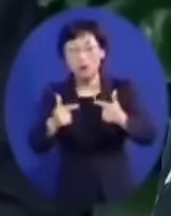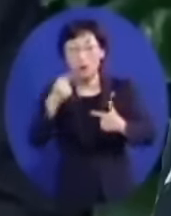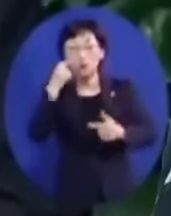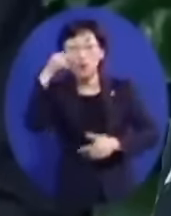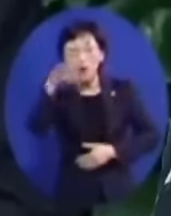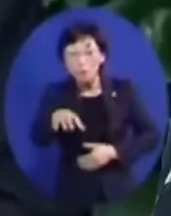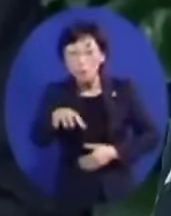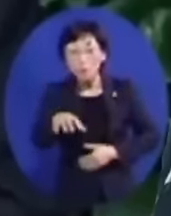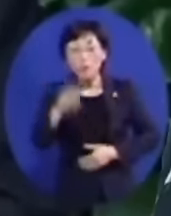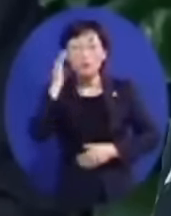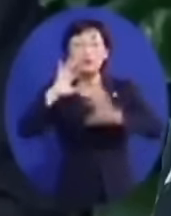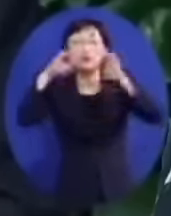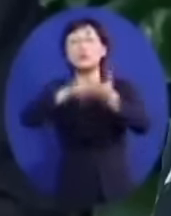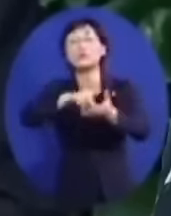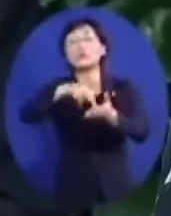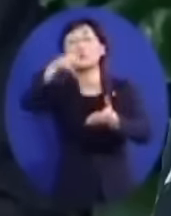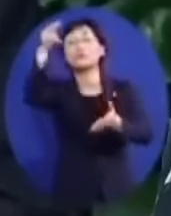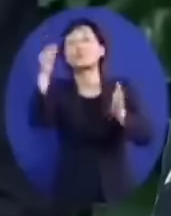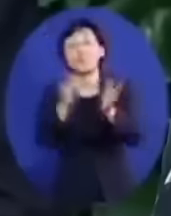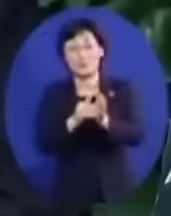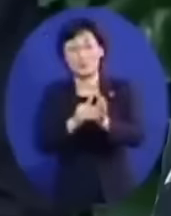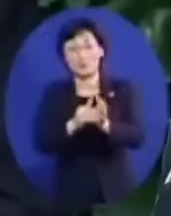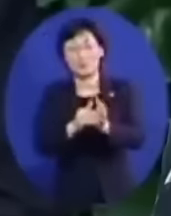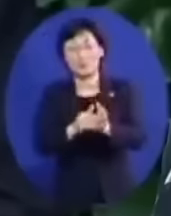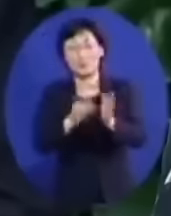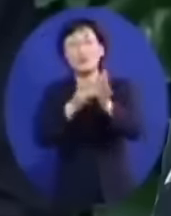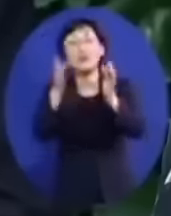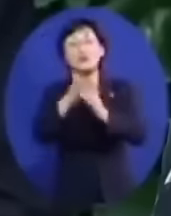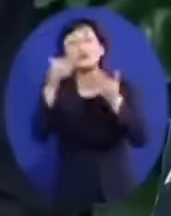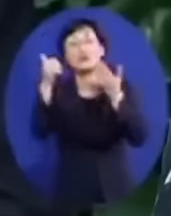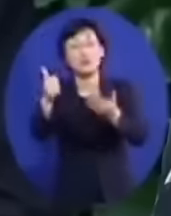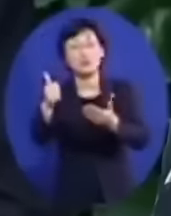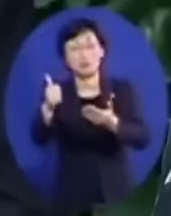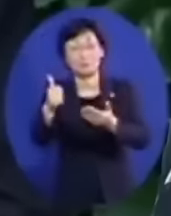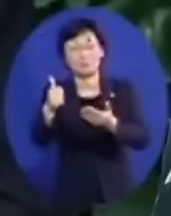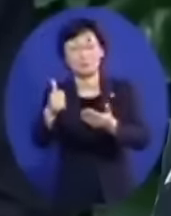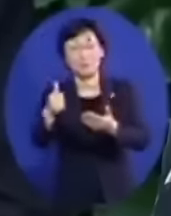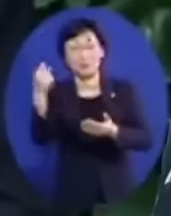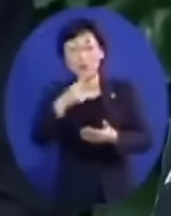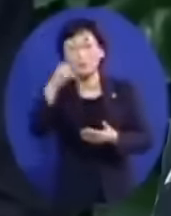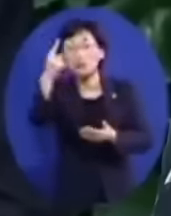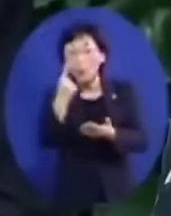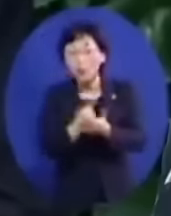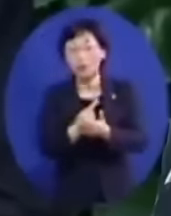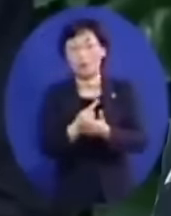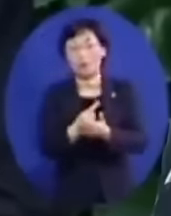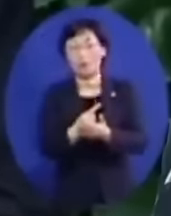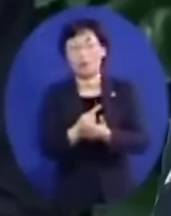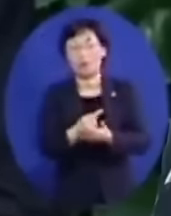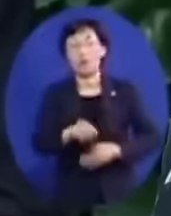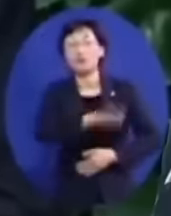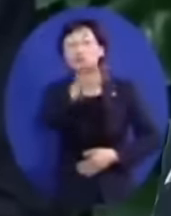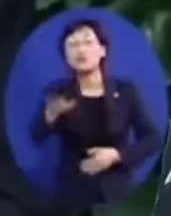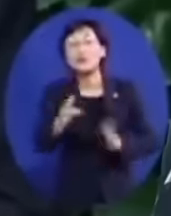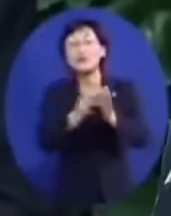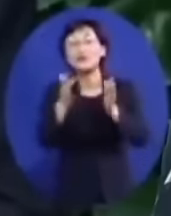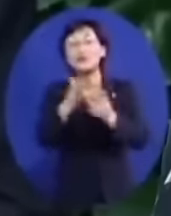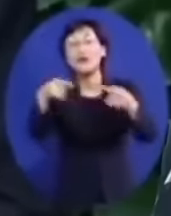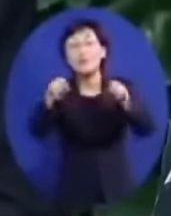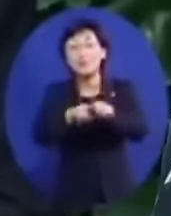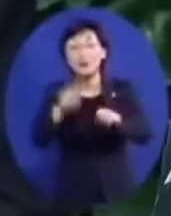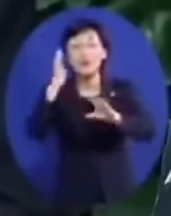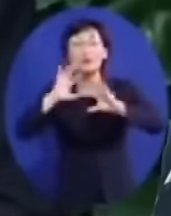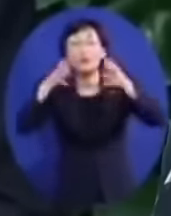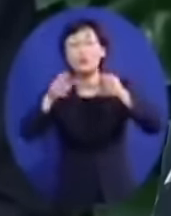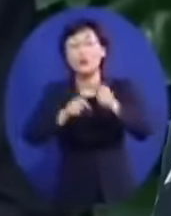데서 천국으로 올라가셨습니다. 예수님께서 데리러 오시는 것입니다. 우리는 예수님과 함께 천국에서